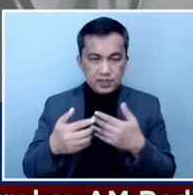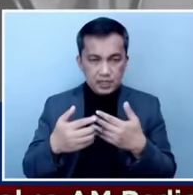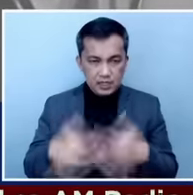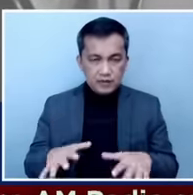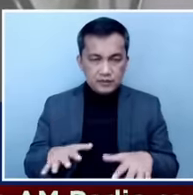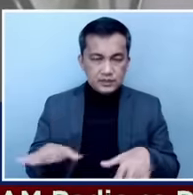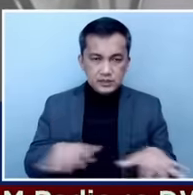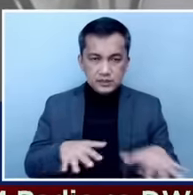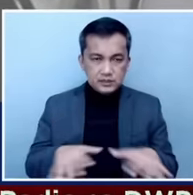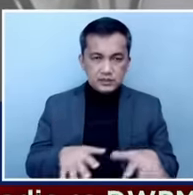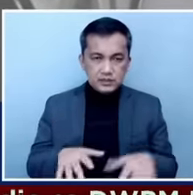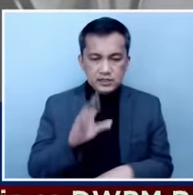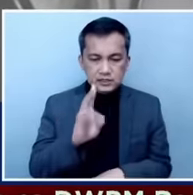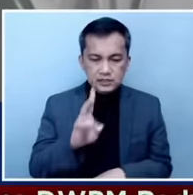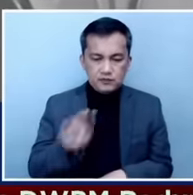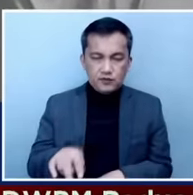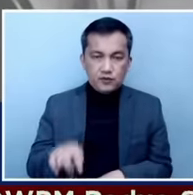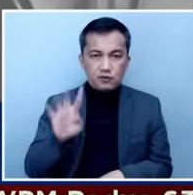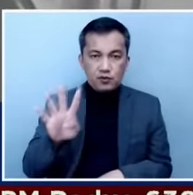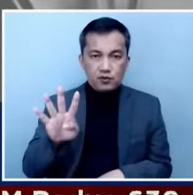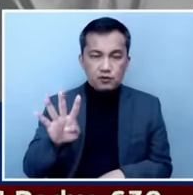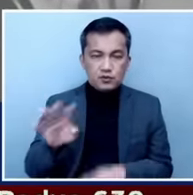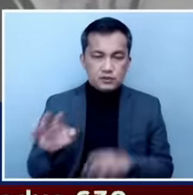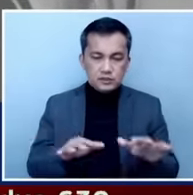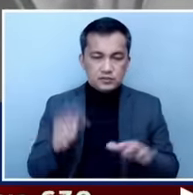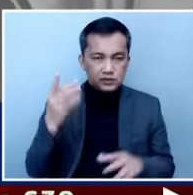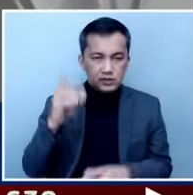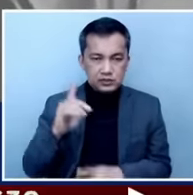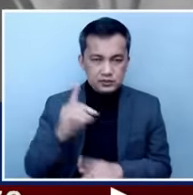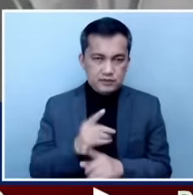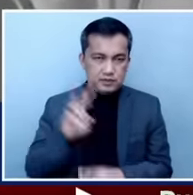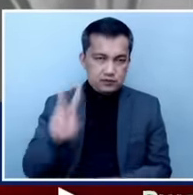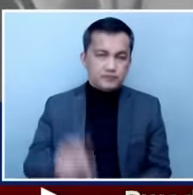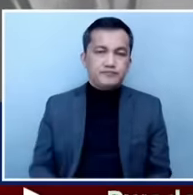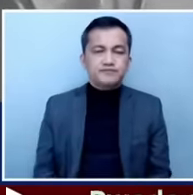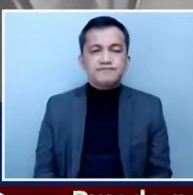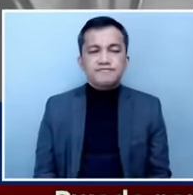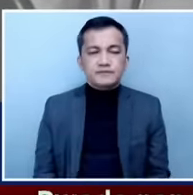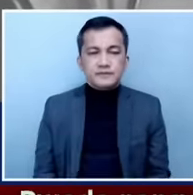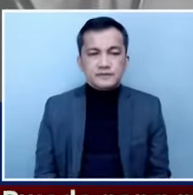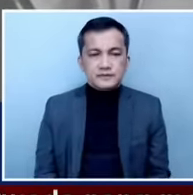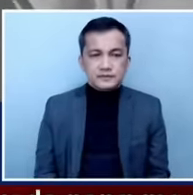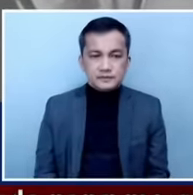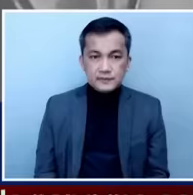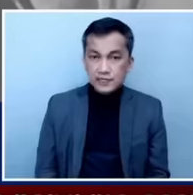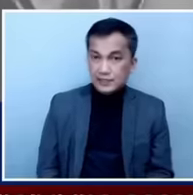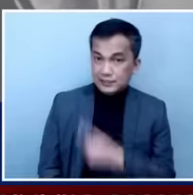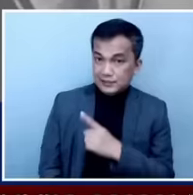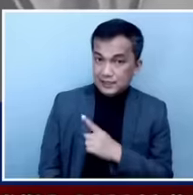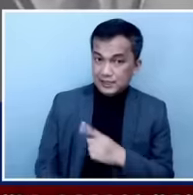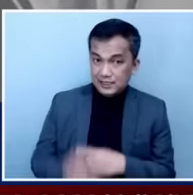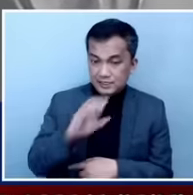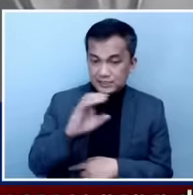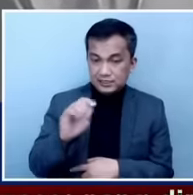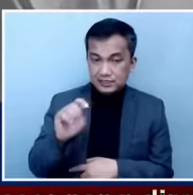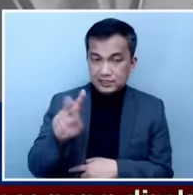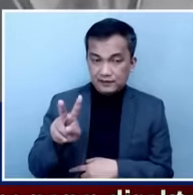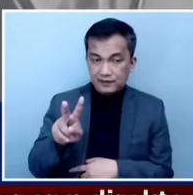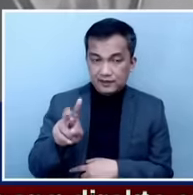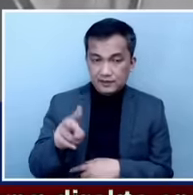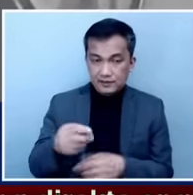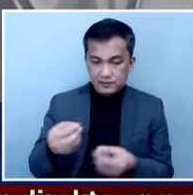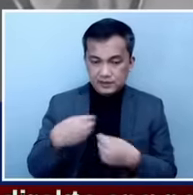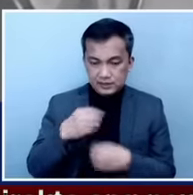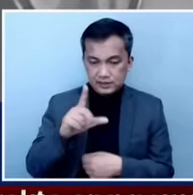magnitude 7.4 na lindol noong December 2. Sa CCTV video na ibinigay ni Lynn